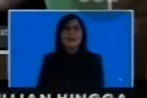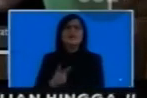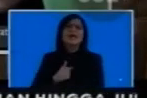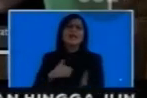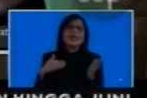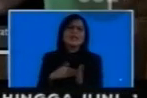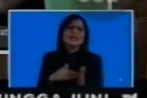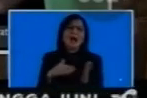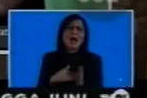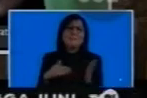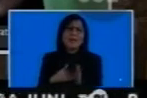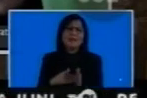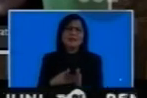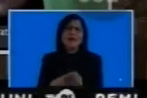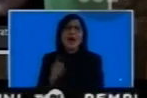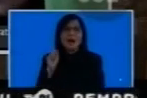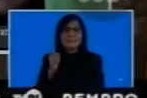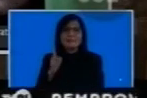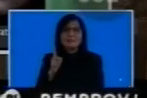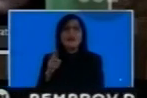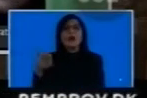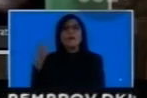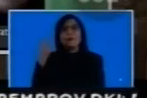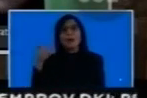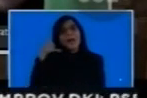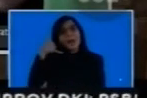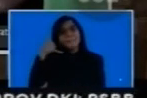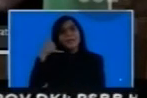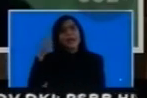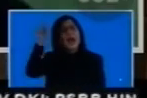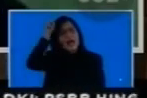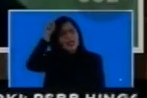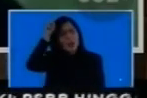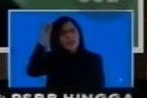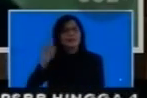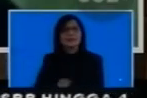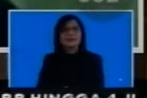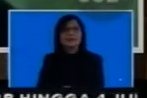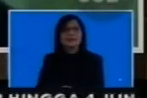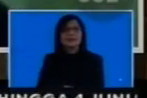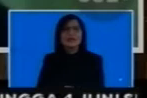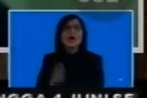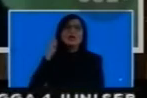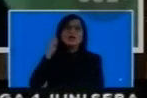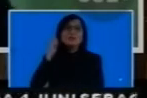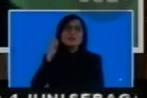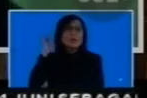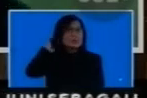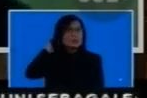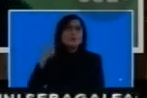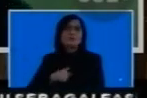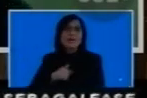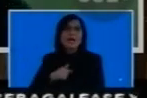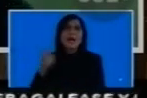sangat terhambat belajarnya karena harus pakai HP Android dan ibu saya harus mencari hutangan untuk beli